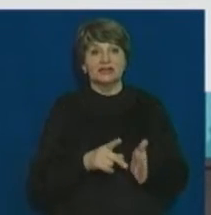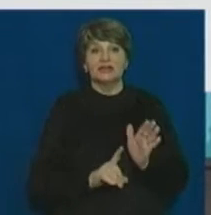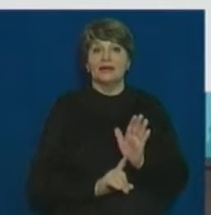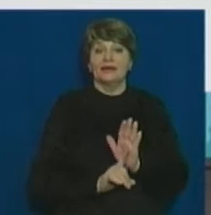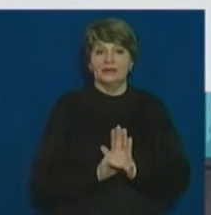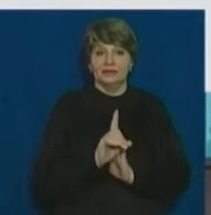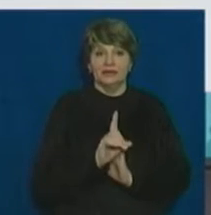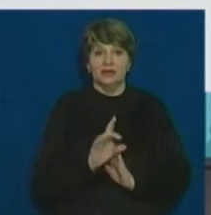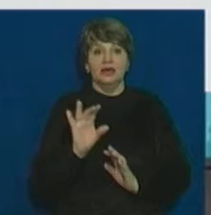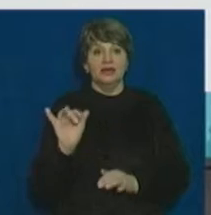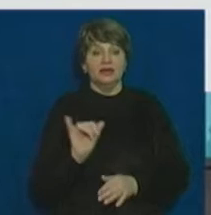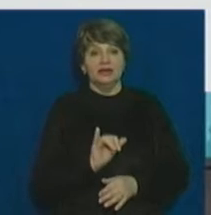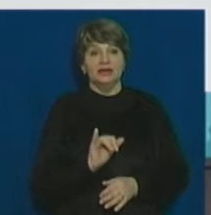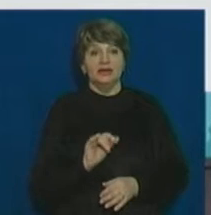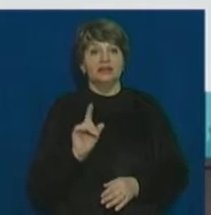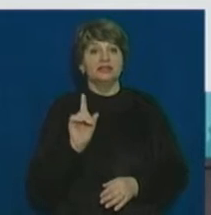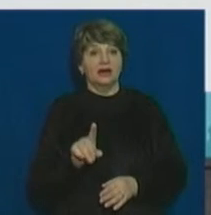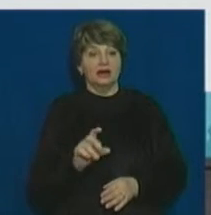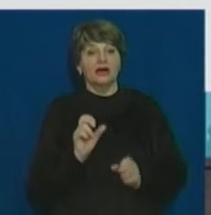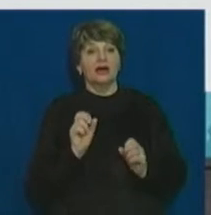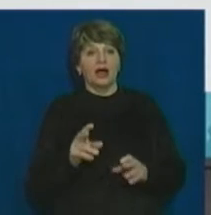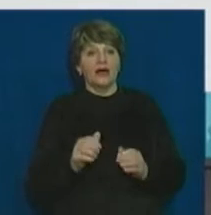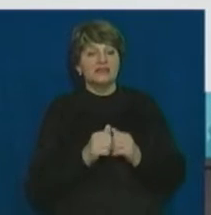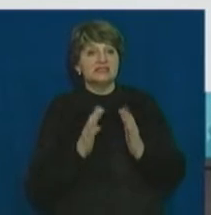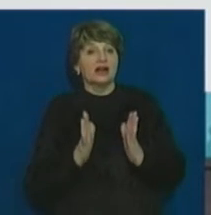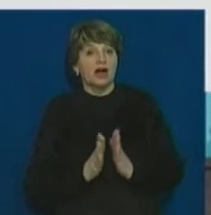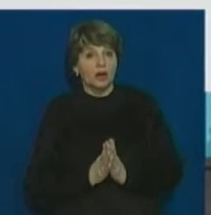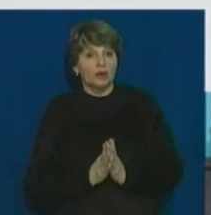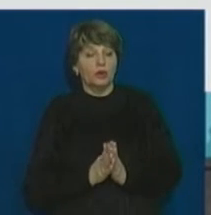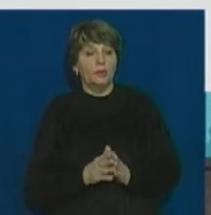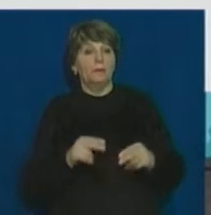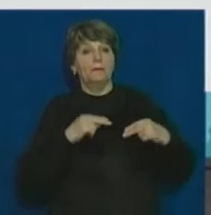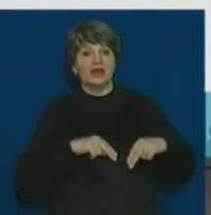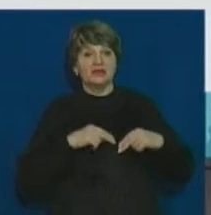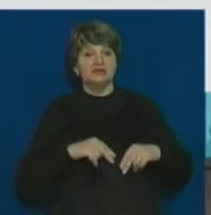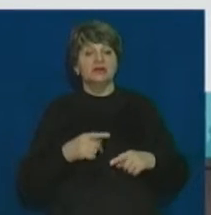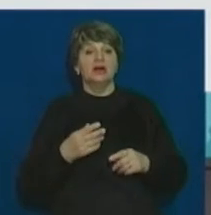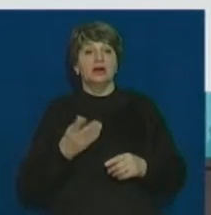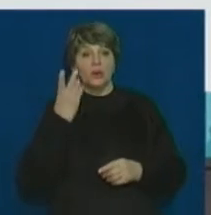і та, за яким принципом працює загалом Інститут Республіка, проводячи ці заходи,